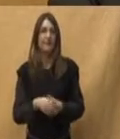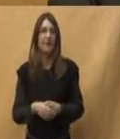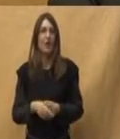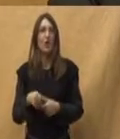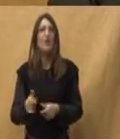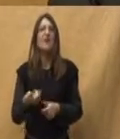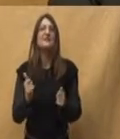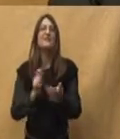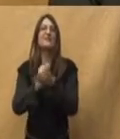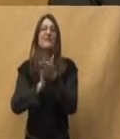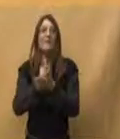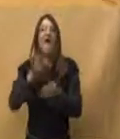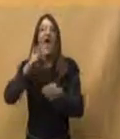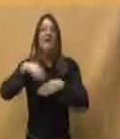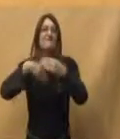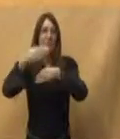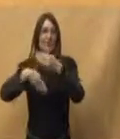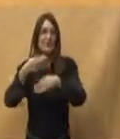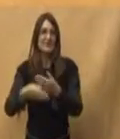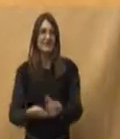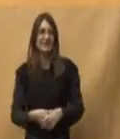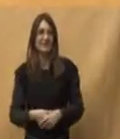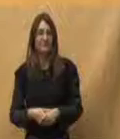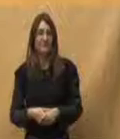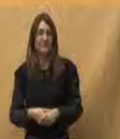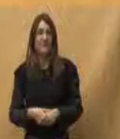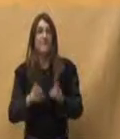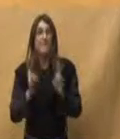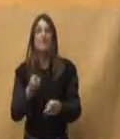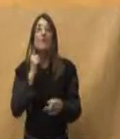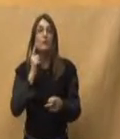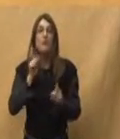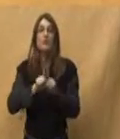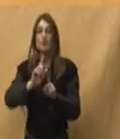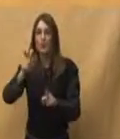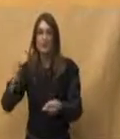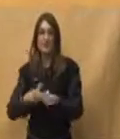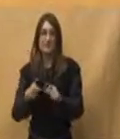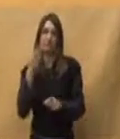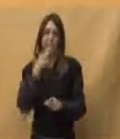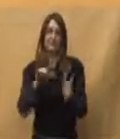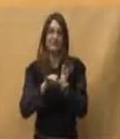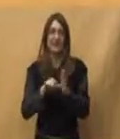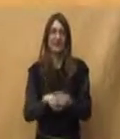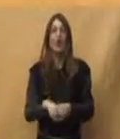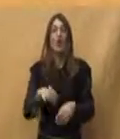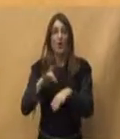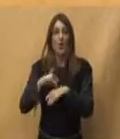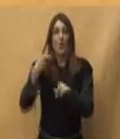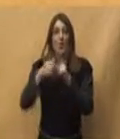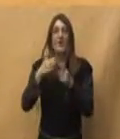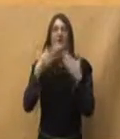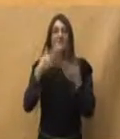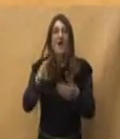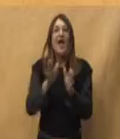to je evolucija. To se zove evolucija, jel tako? Možemo probavati druge namirnice. Apsolutno. Doktor Kulijer, hvala na ovoj